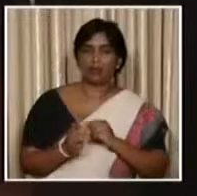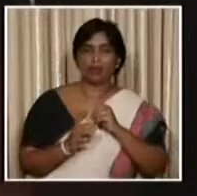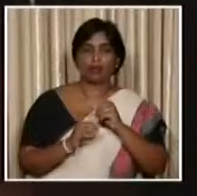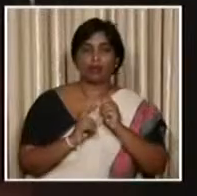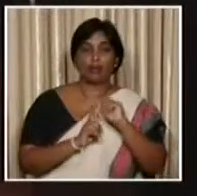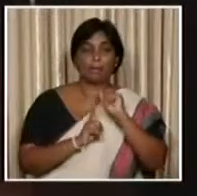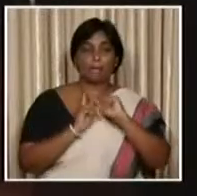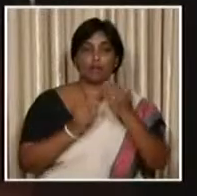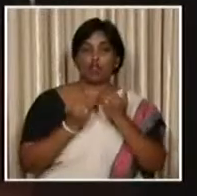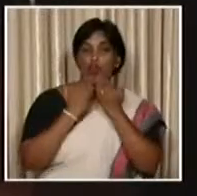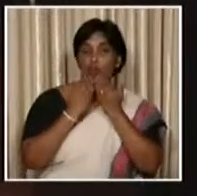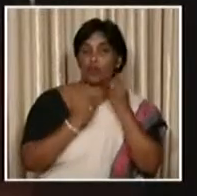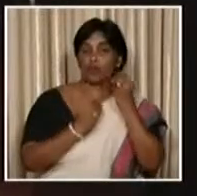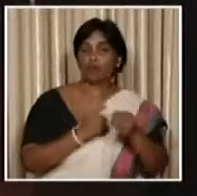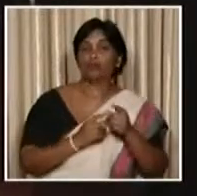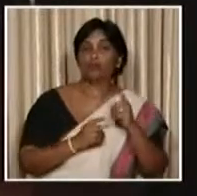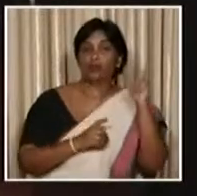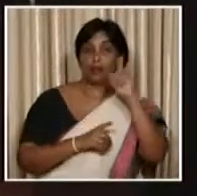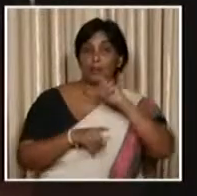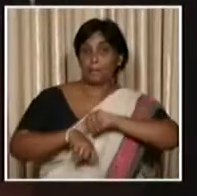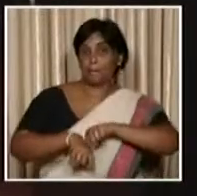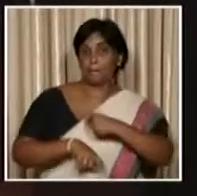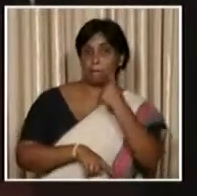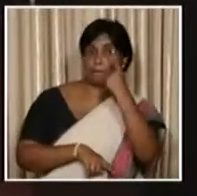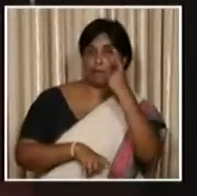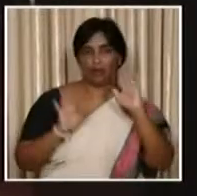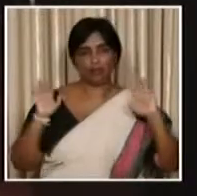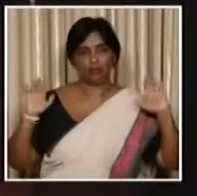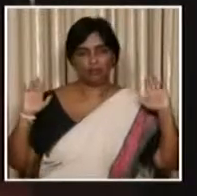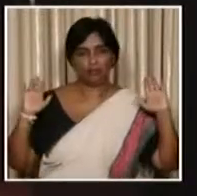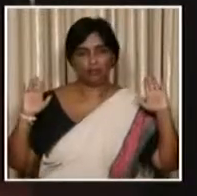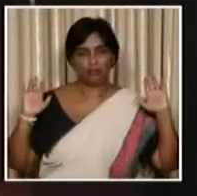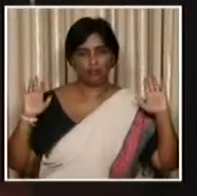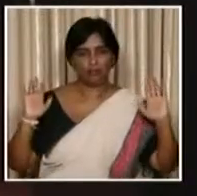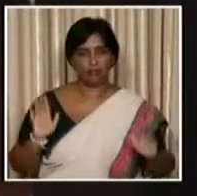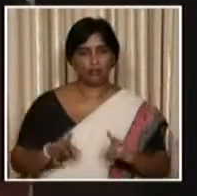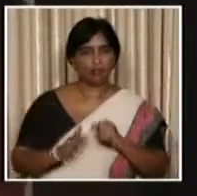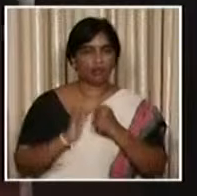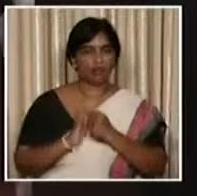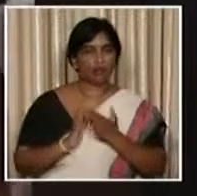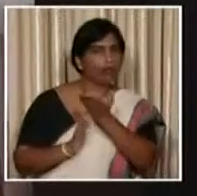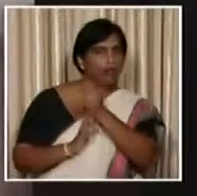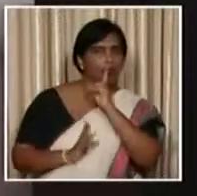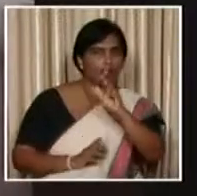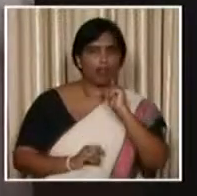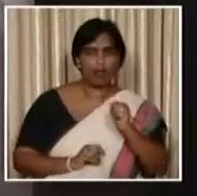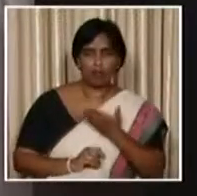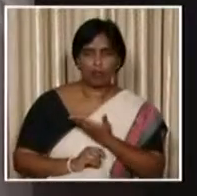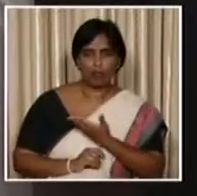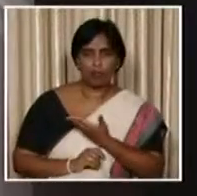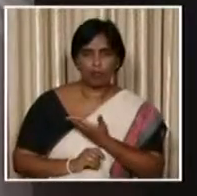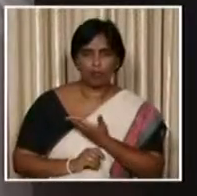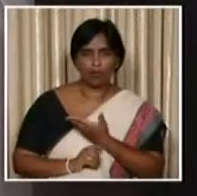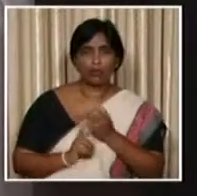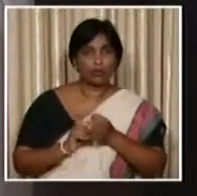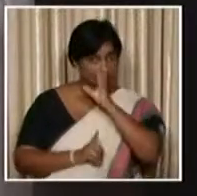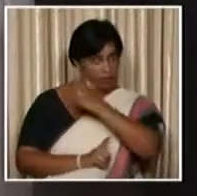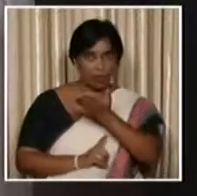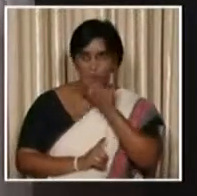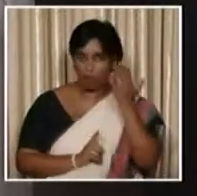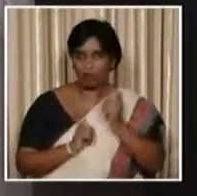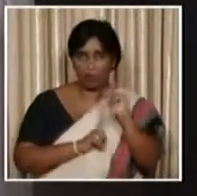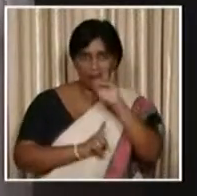ව්‍යවස්ථාදායකට උපදෙස් දෙන්න පළවෙනි පැය මෙච්චරයි කියලා. ගරු කතානායකතුමනි මොනවද මේ විහිළු කතා? විධායකට